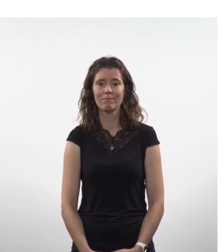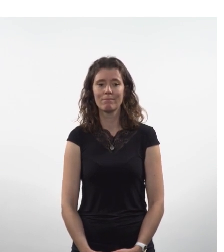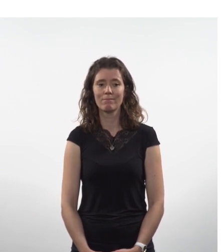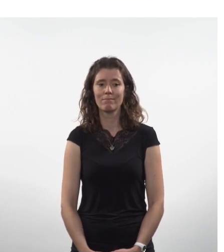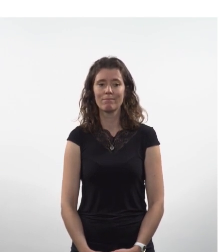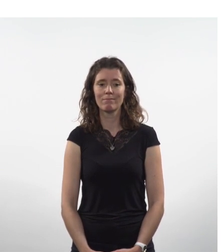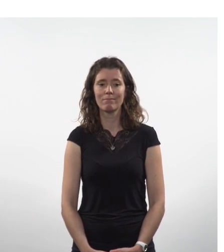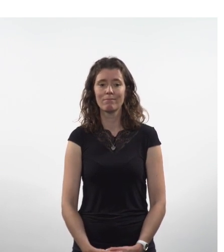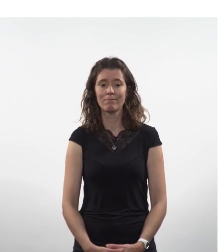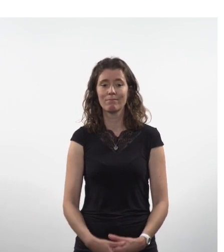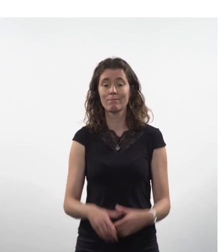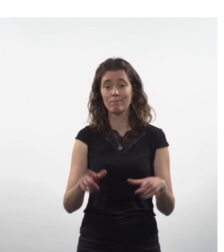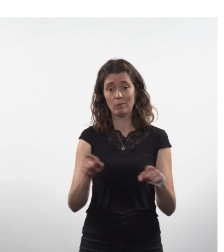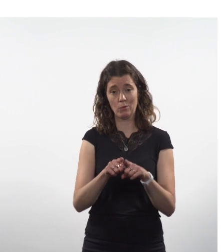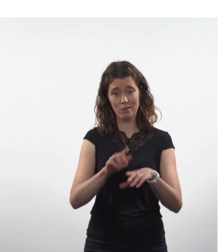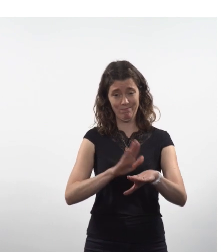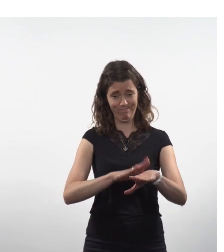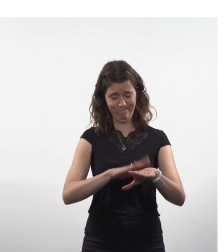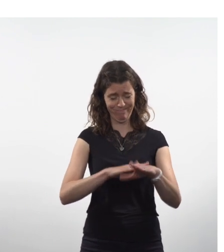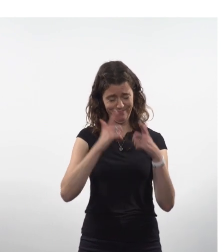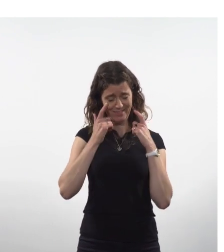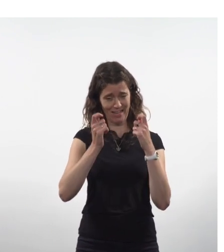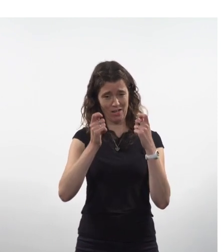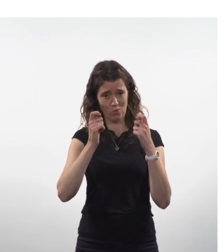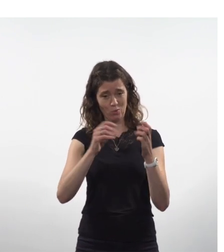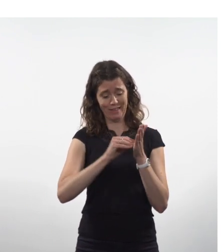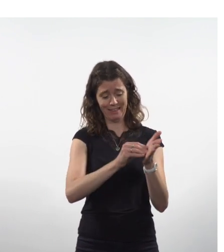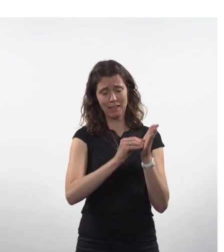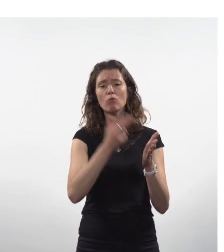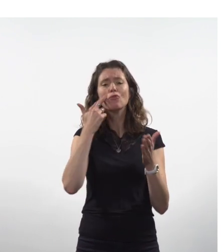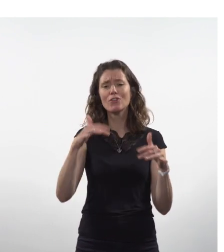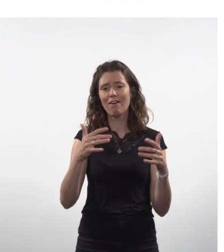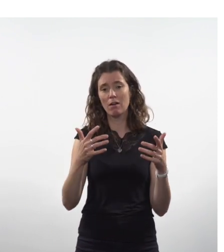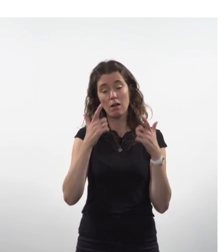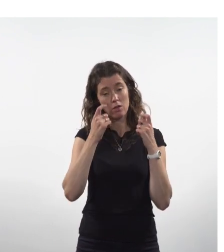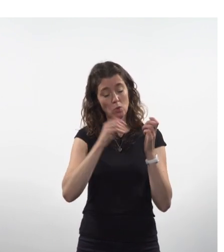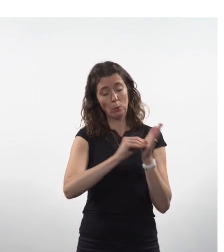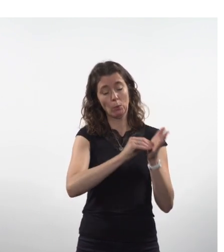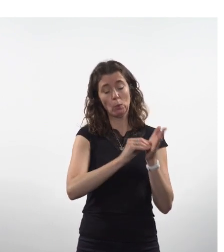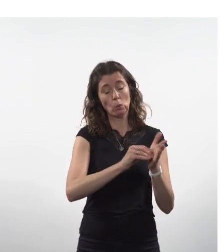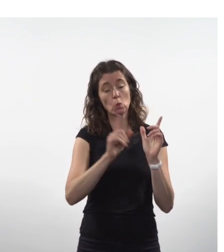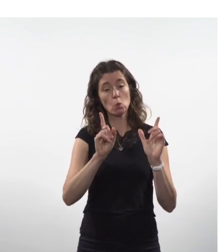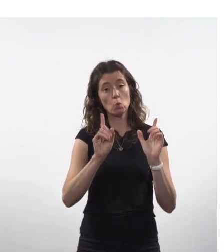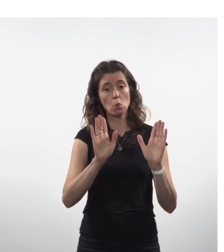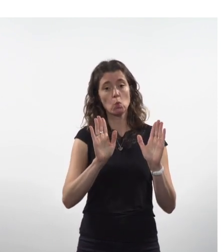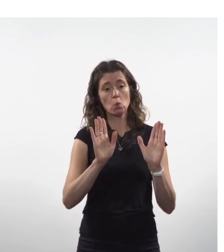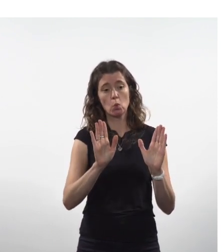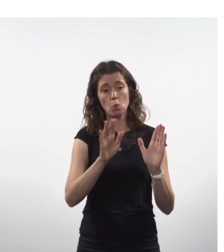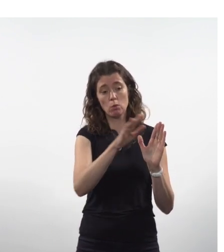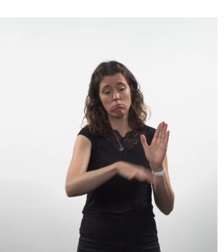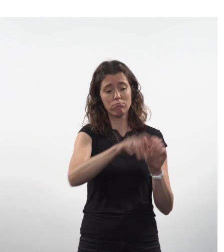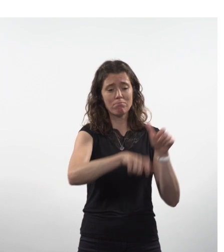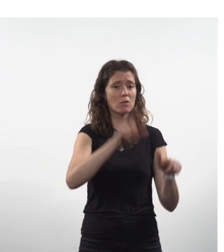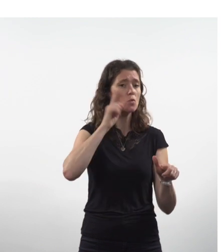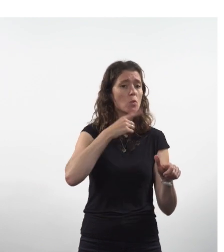Et puis, les moyens à utiliser avec une très grande prudence, ce sont les cris, on l'a vu. Attention, je veux dire, il y a les sourds âgés